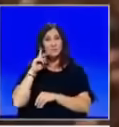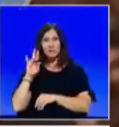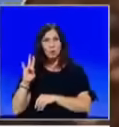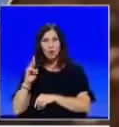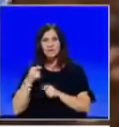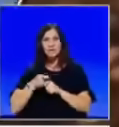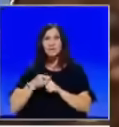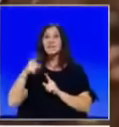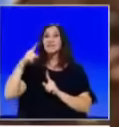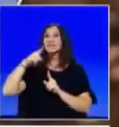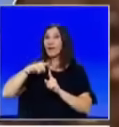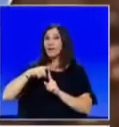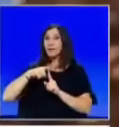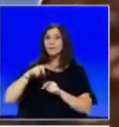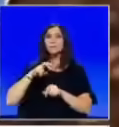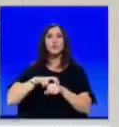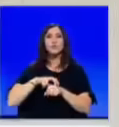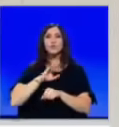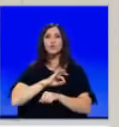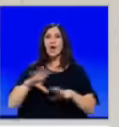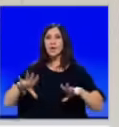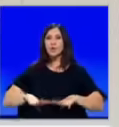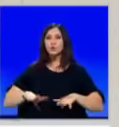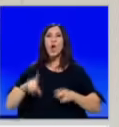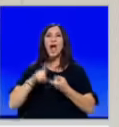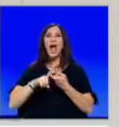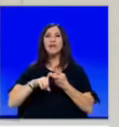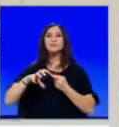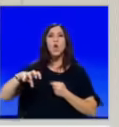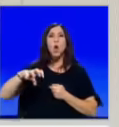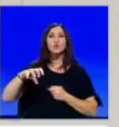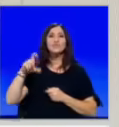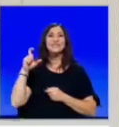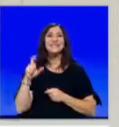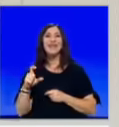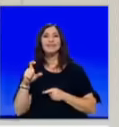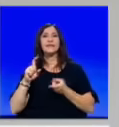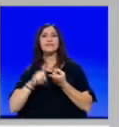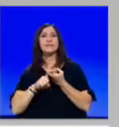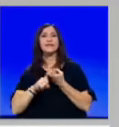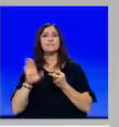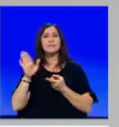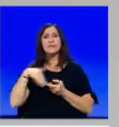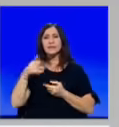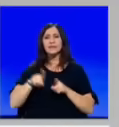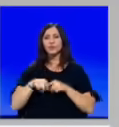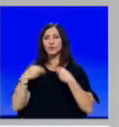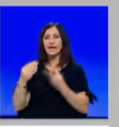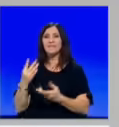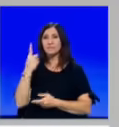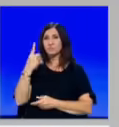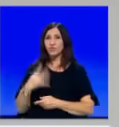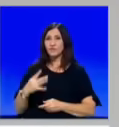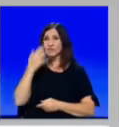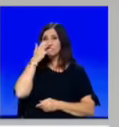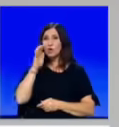Николай създават Телеграм. Дуров получава гражданство от Карибския остров Сейнт Китс и Невис, след като дарява $250 000 за